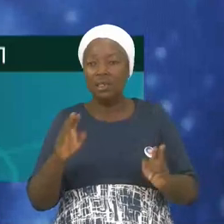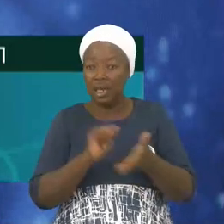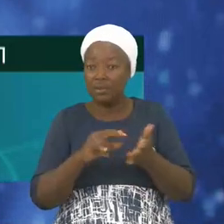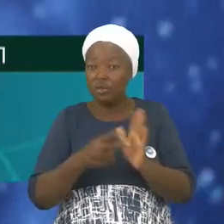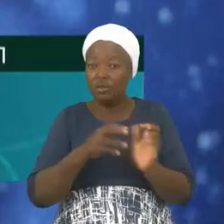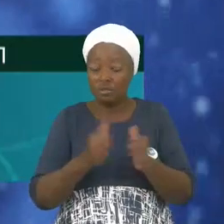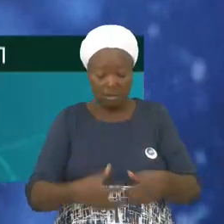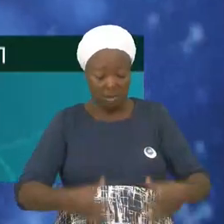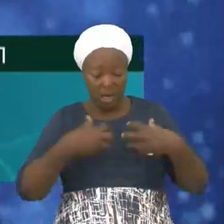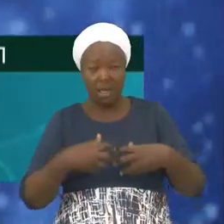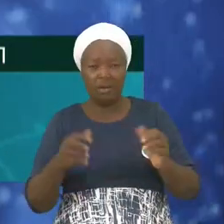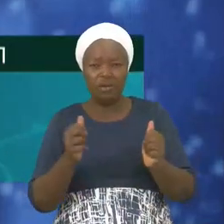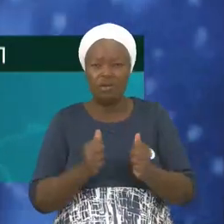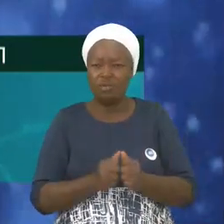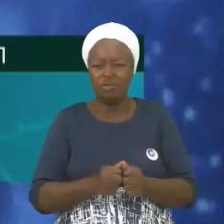lui.